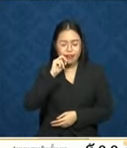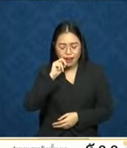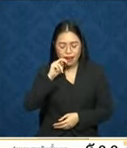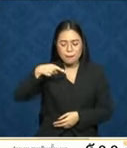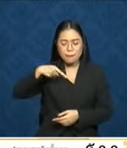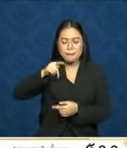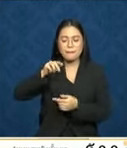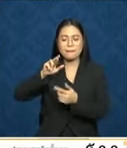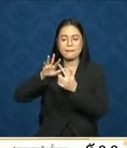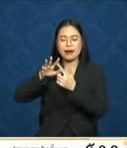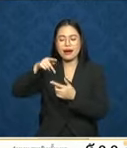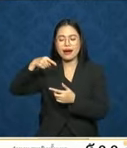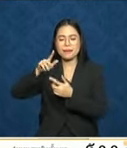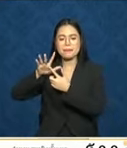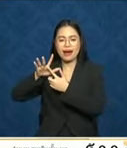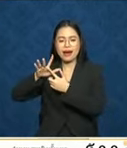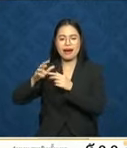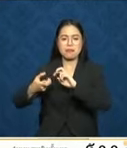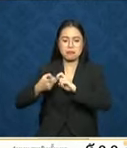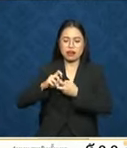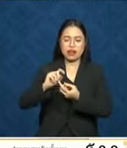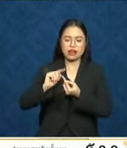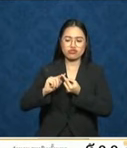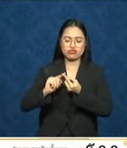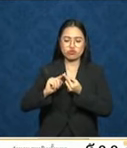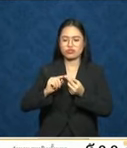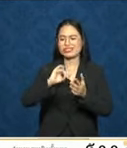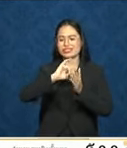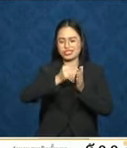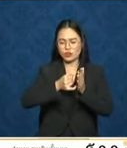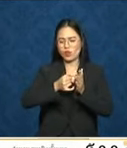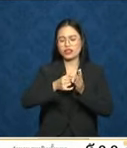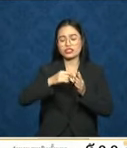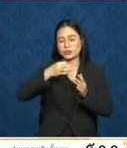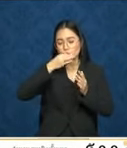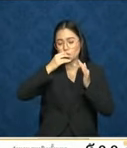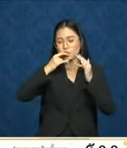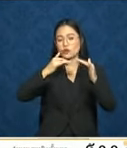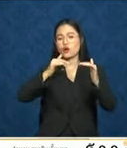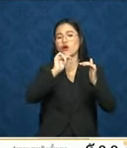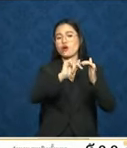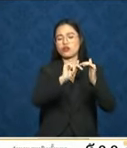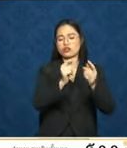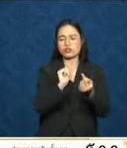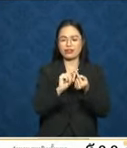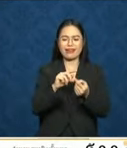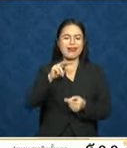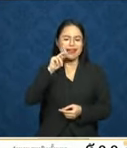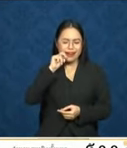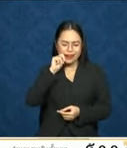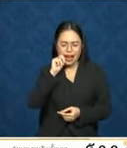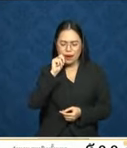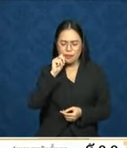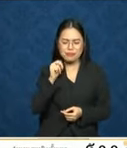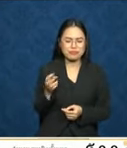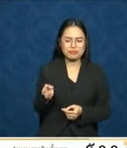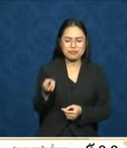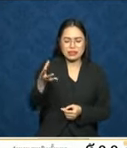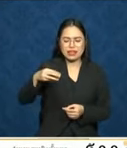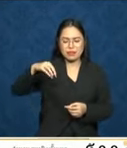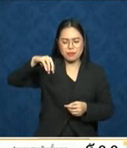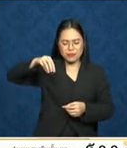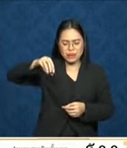ใหญ่ในพื้นที่หลายพื้นที่ของเขตอำเภอเมืองจังหวัดสมุทรสาครครับอาทิน้ำประปาไหลอ่อนและไม่ไหลบ่อยนะครับที่ตำบลท่าฉ